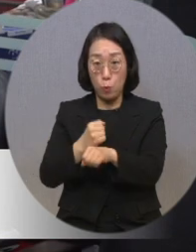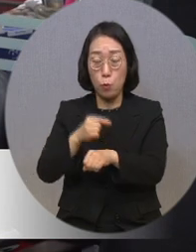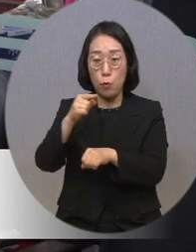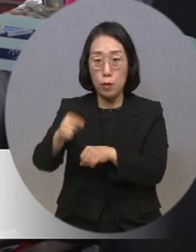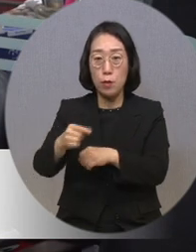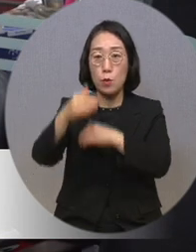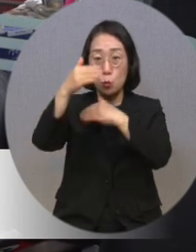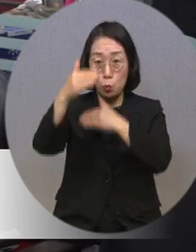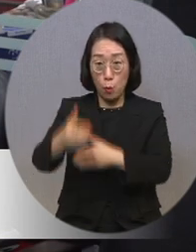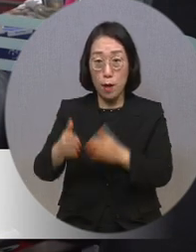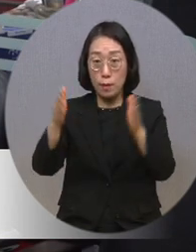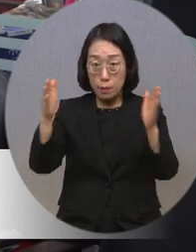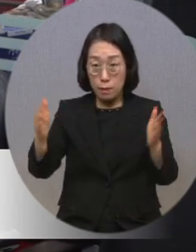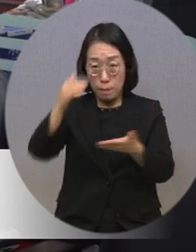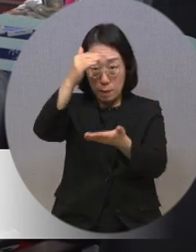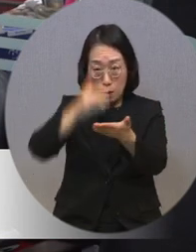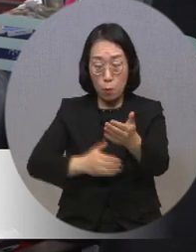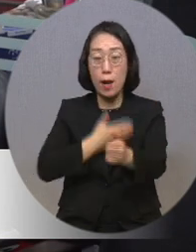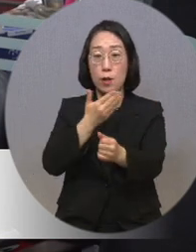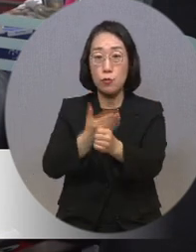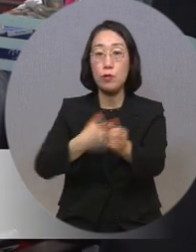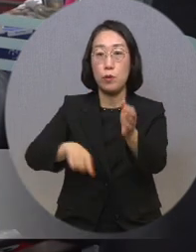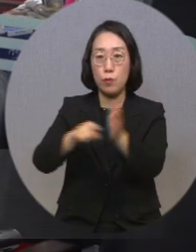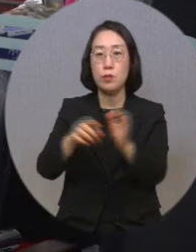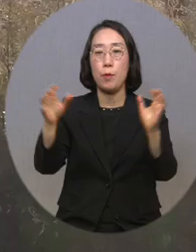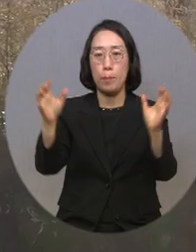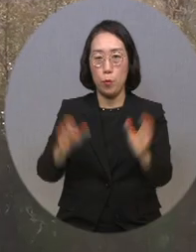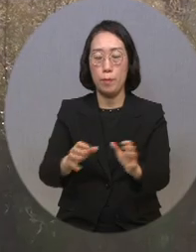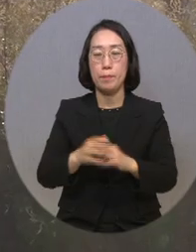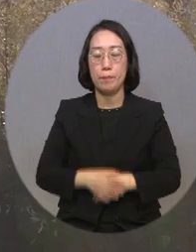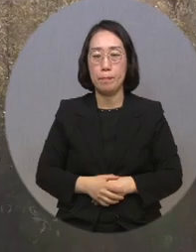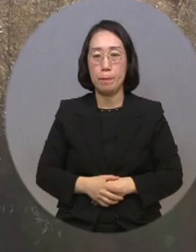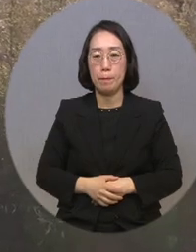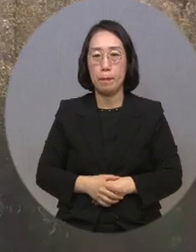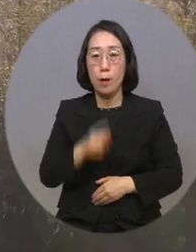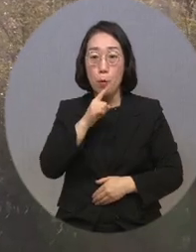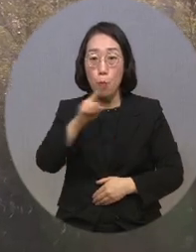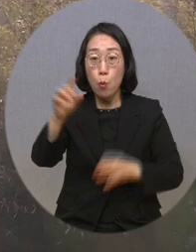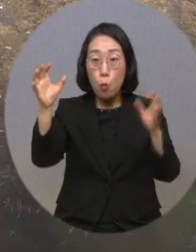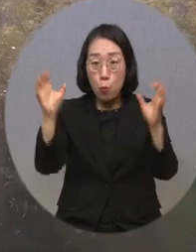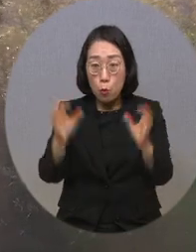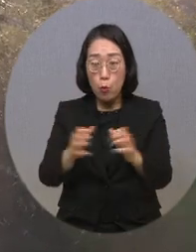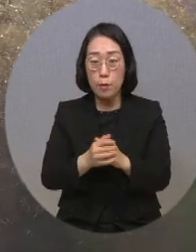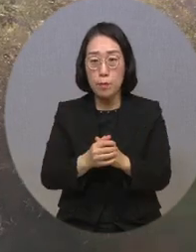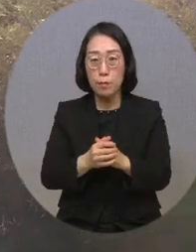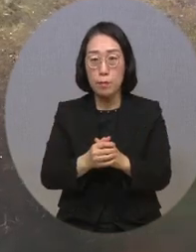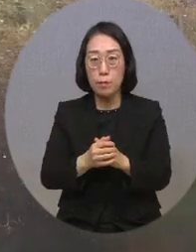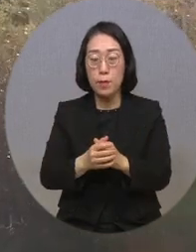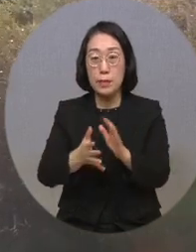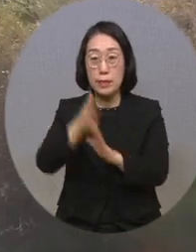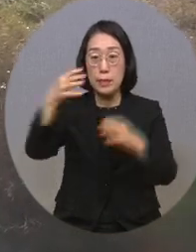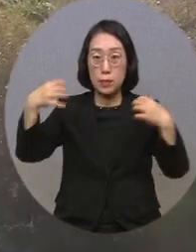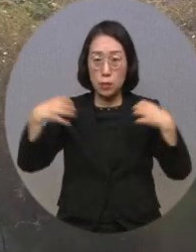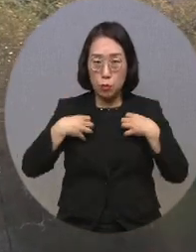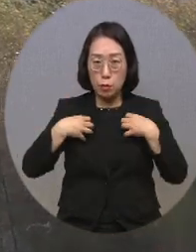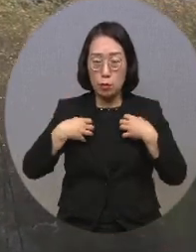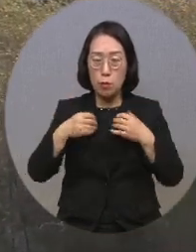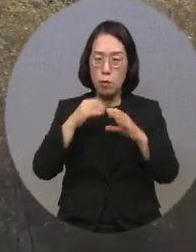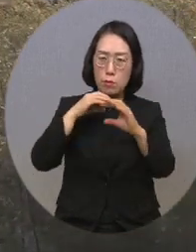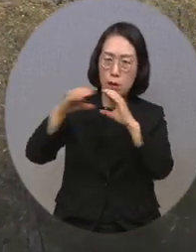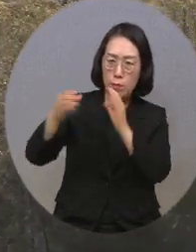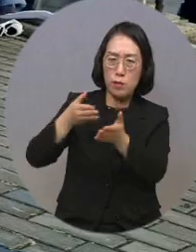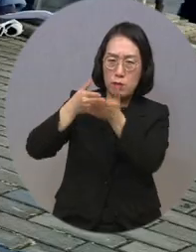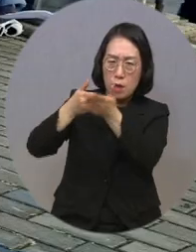과정을 시민들에게 안내를 드리기 위해서 개최한 것입니다. 보고회는 그동안 의정부시가 시민의 소리를 듣지 않은